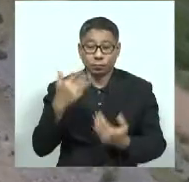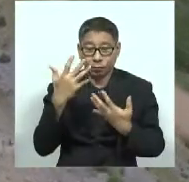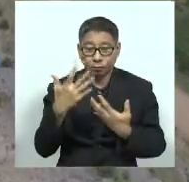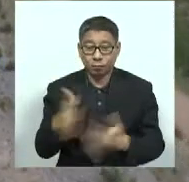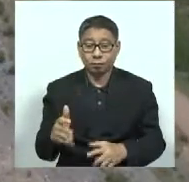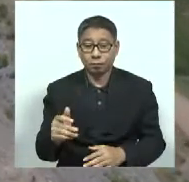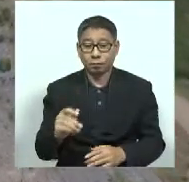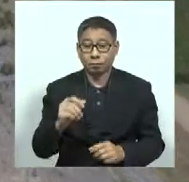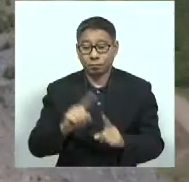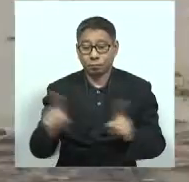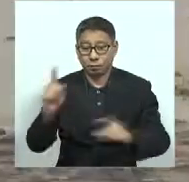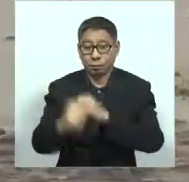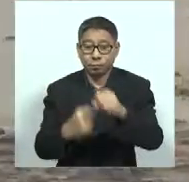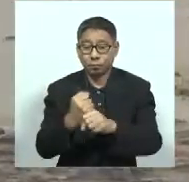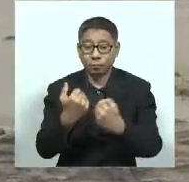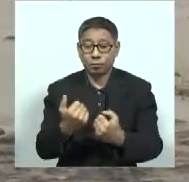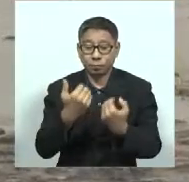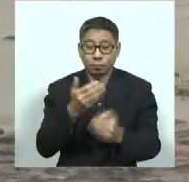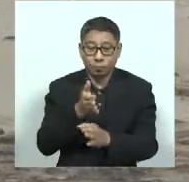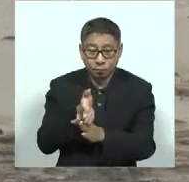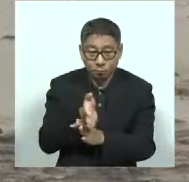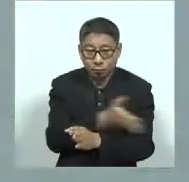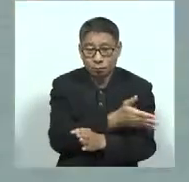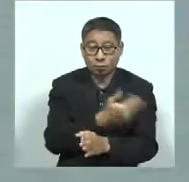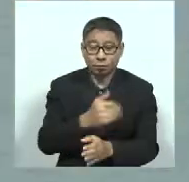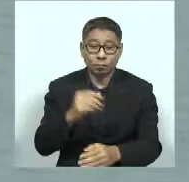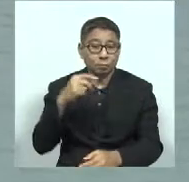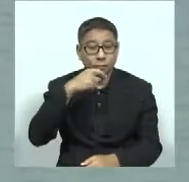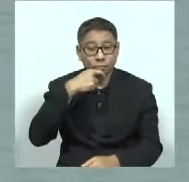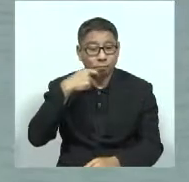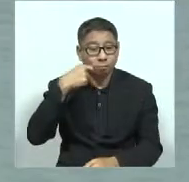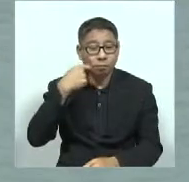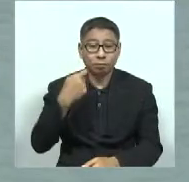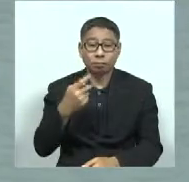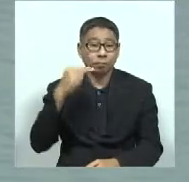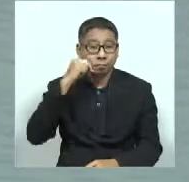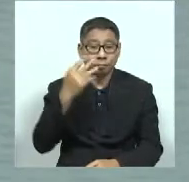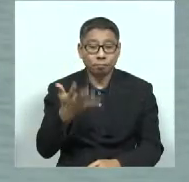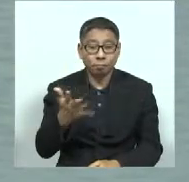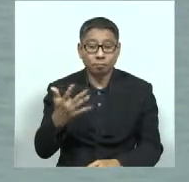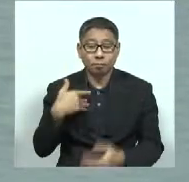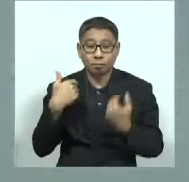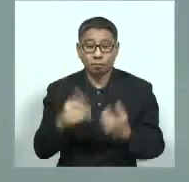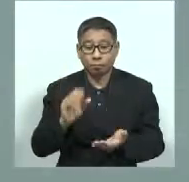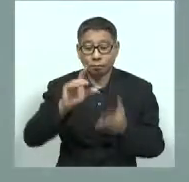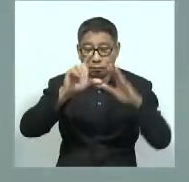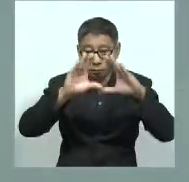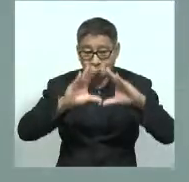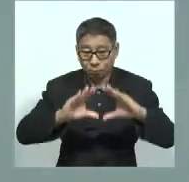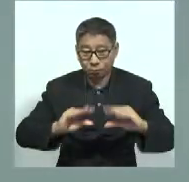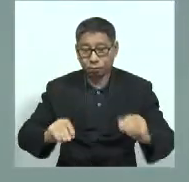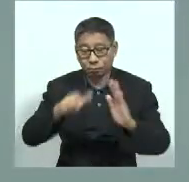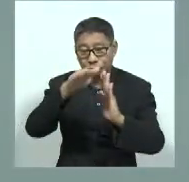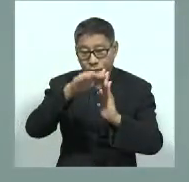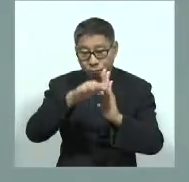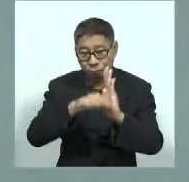แล้วแต่ว่าปีนี้ค่ะตั้งแต่ช่วงต้นปีที่ผ่านมายังคงไม่มีน้ำเข้าเขื่อนทำให้น้ำต้นทุนนั้นเหลือน้อยสถ